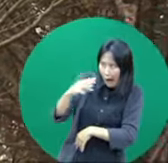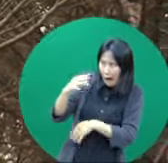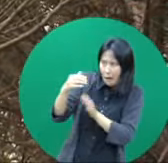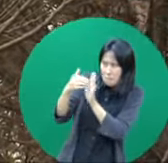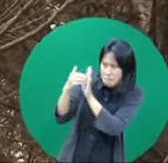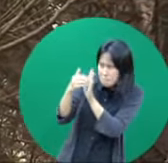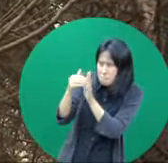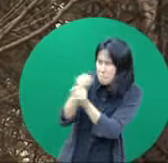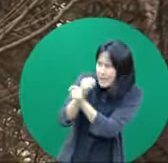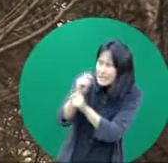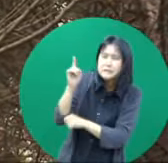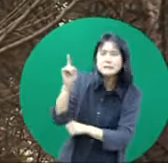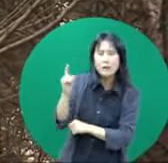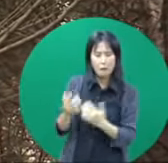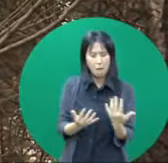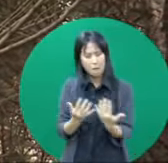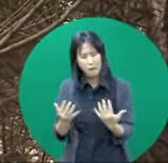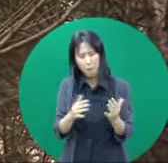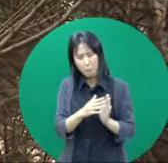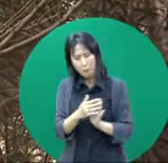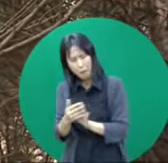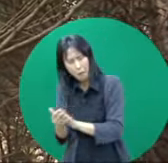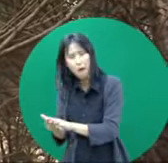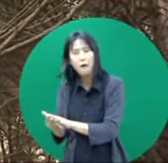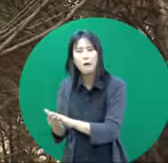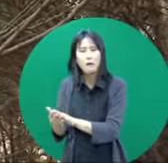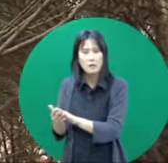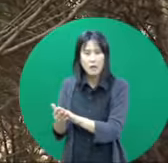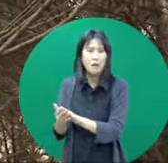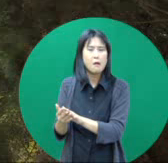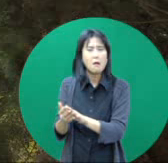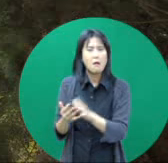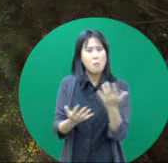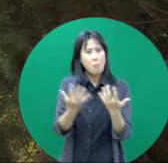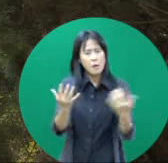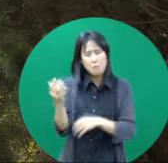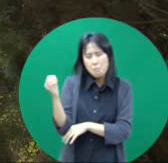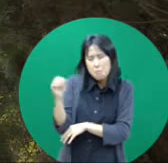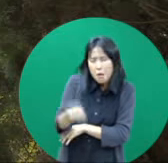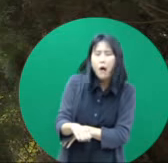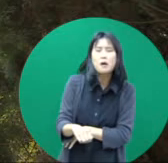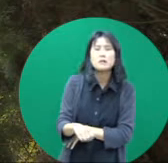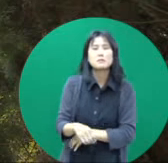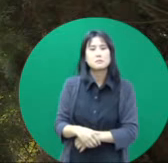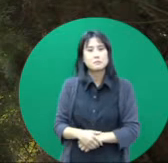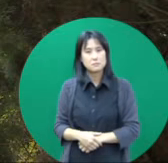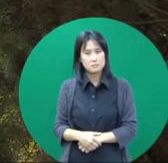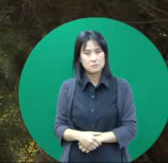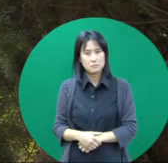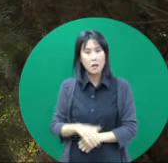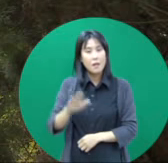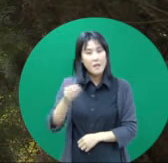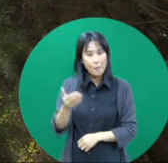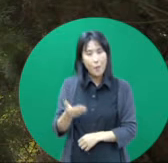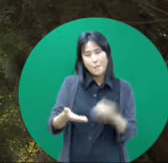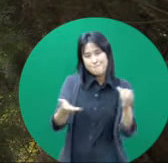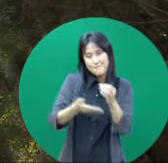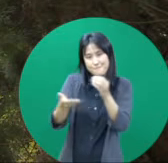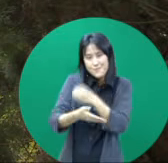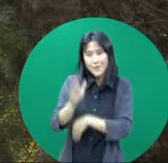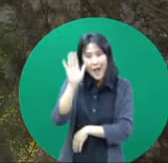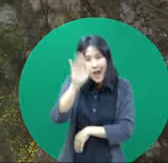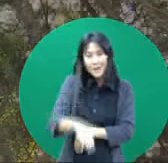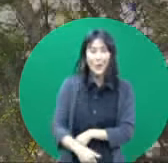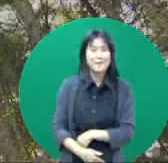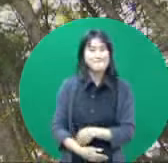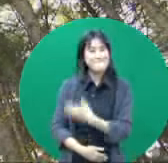光が届かなくなり、地表の植物が枯れてしまい、森林の持つ機能が低下します。でも出入れをすると